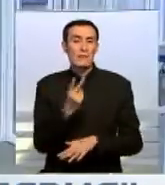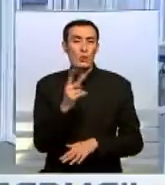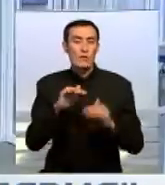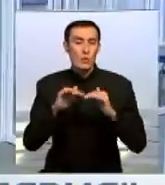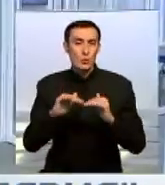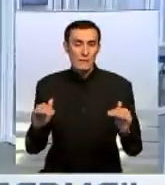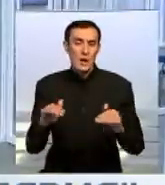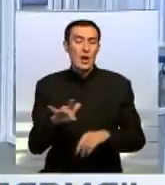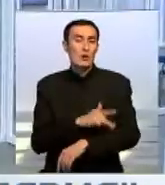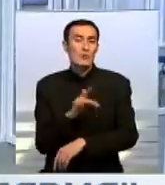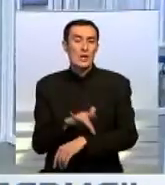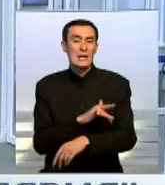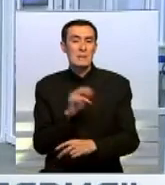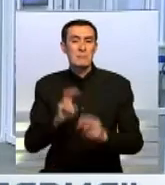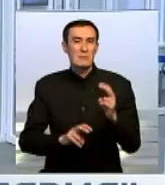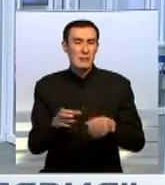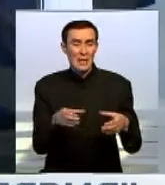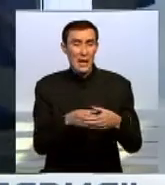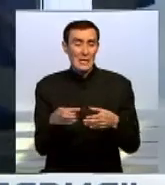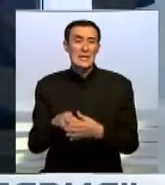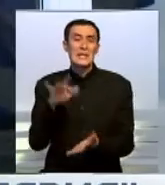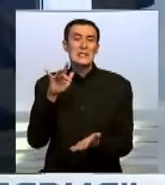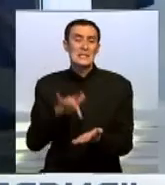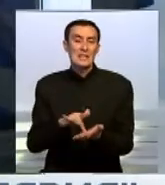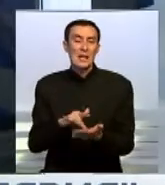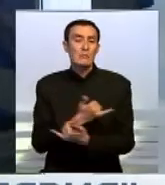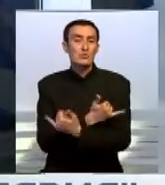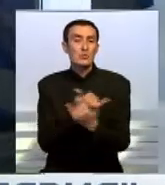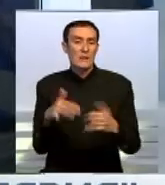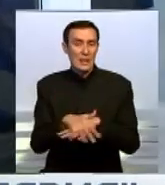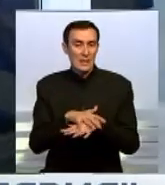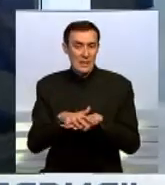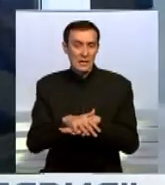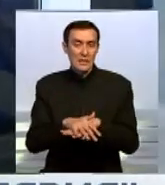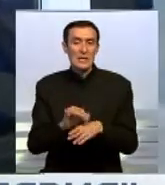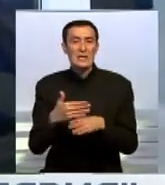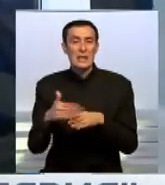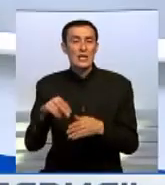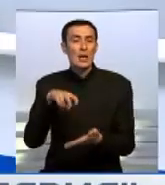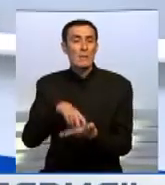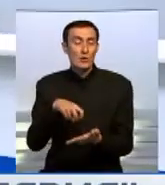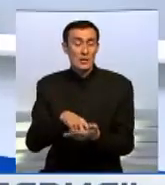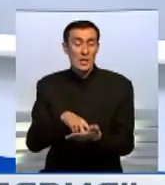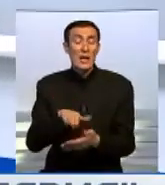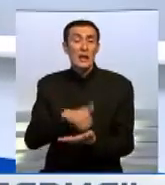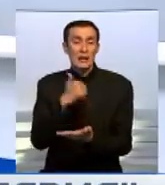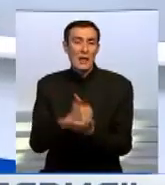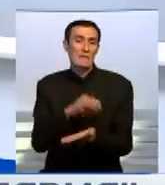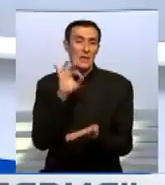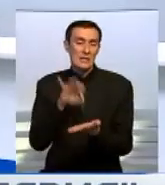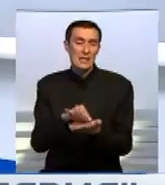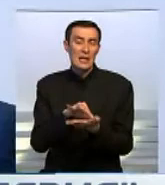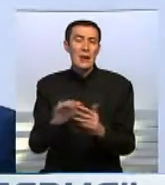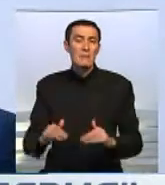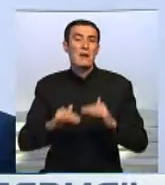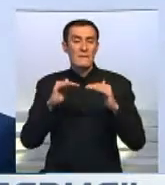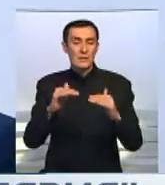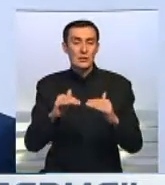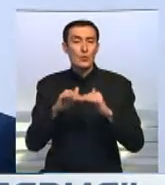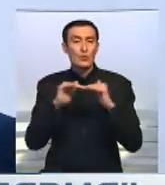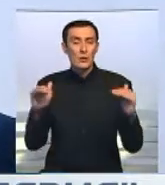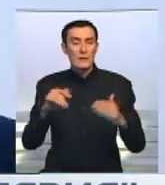уровня, коммунальных предприятий, центры обслуживания населения и отделения почты. Главная цель – повысить уровень доверия